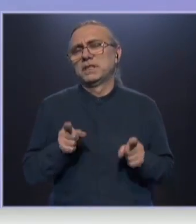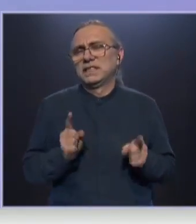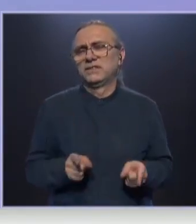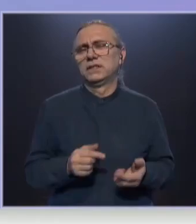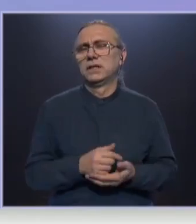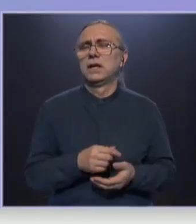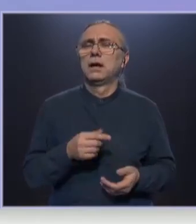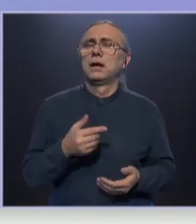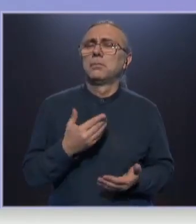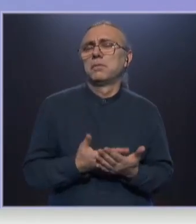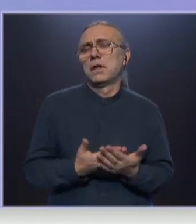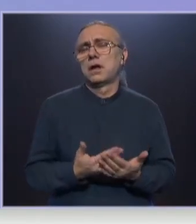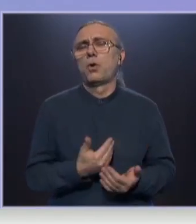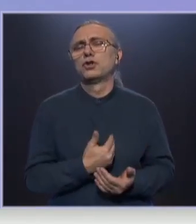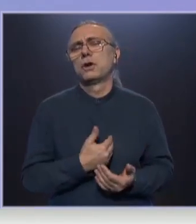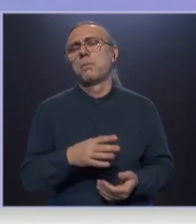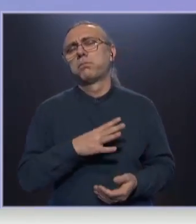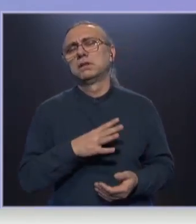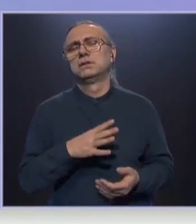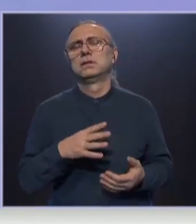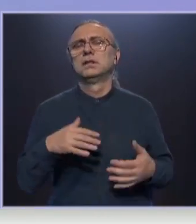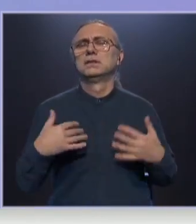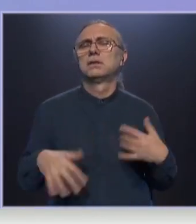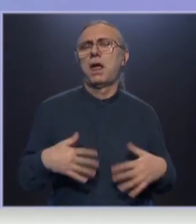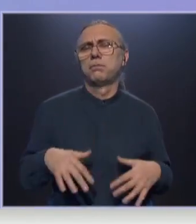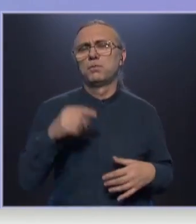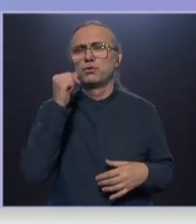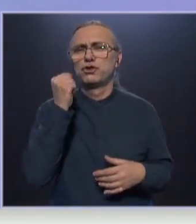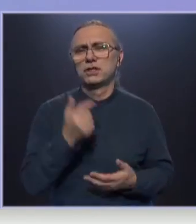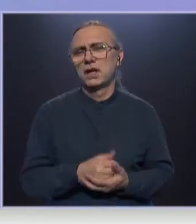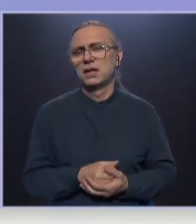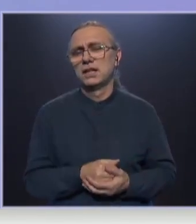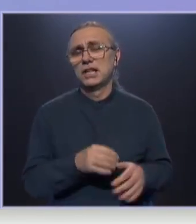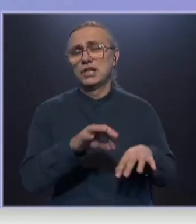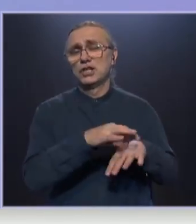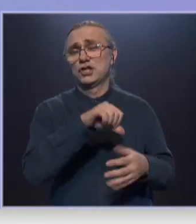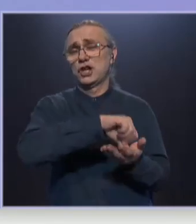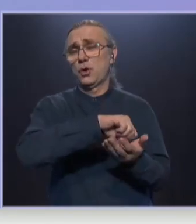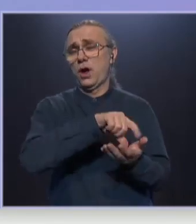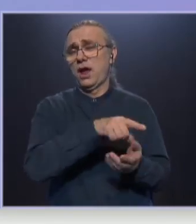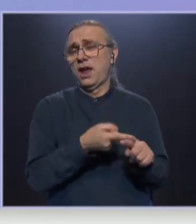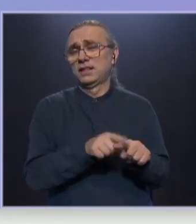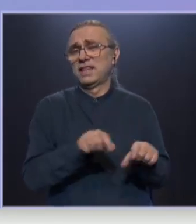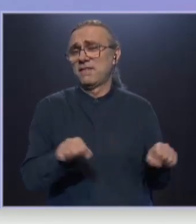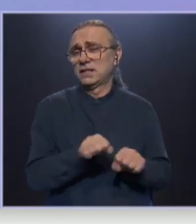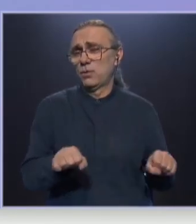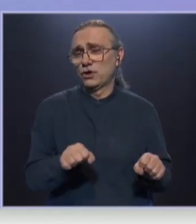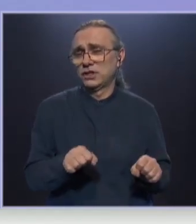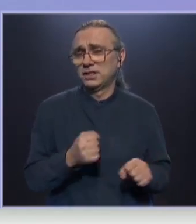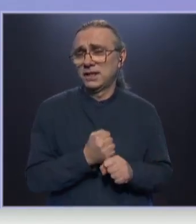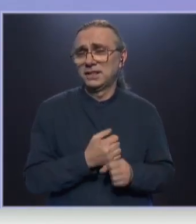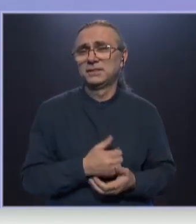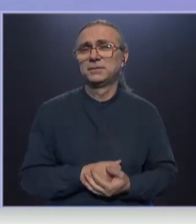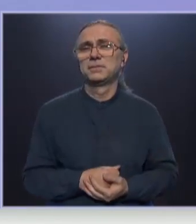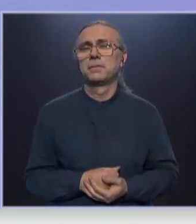побыть слабым мужчиной. Вот, с женой это невозможно. Хотя, вот видите, здесь опять же такой,